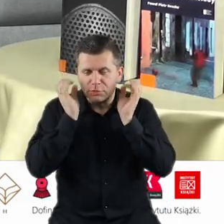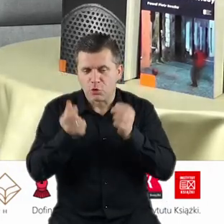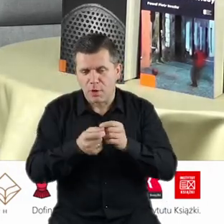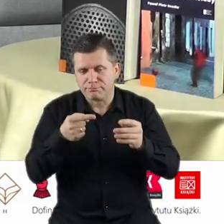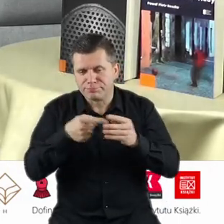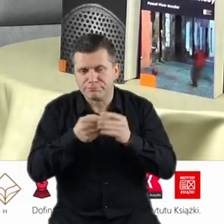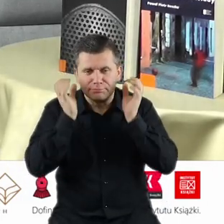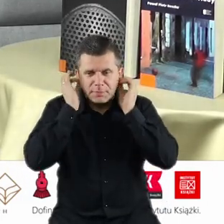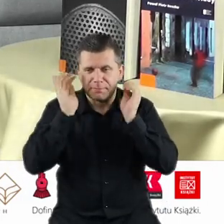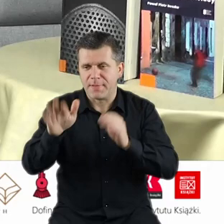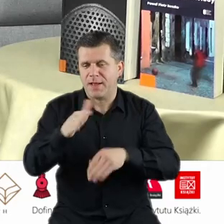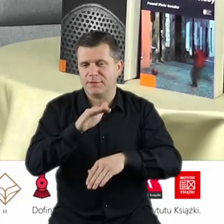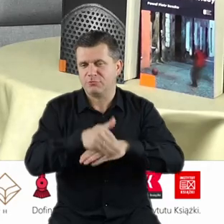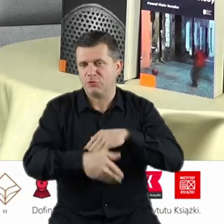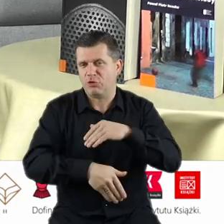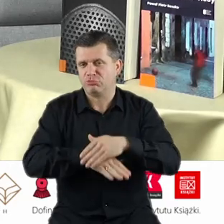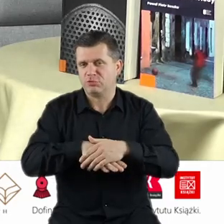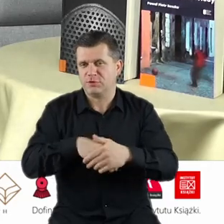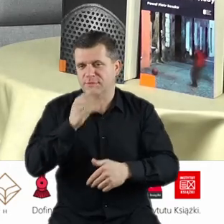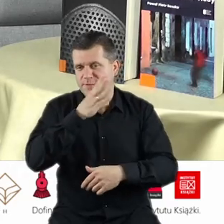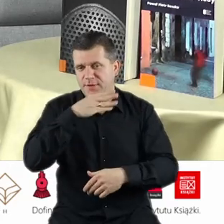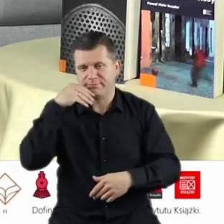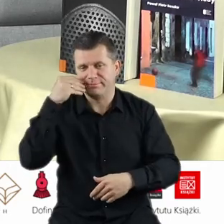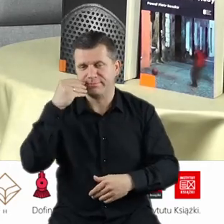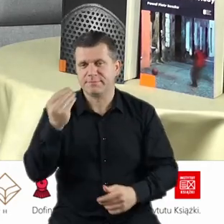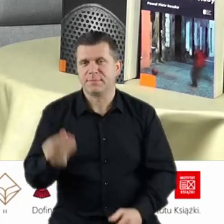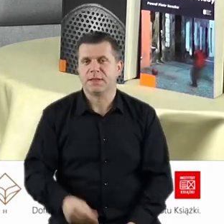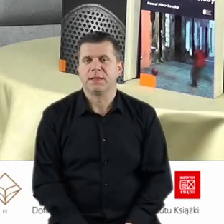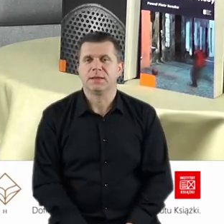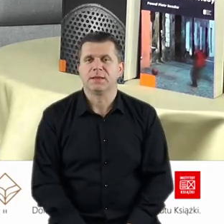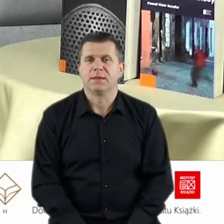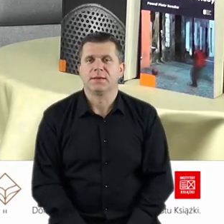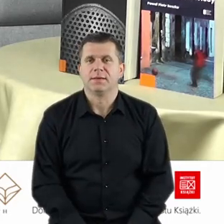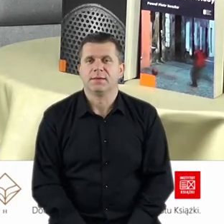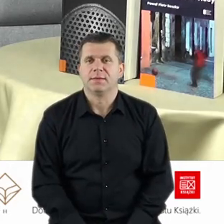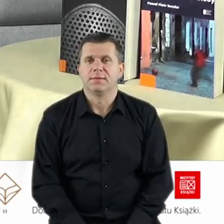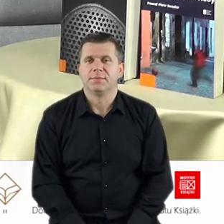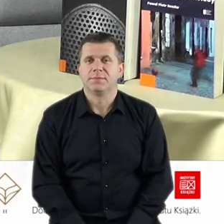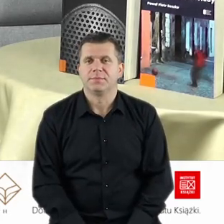do których przykuła sobie uszy, była przeszczęśliwa.